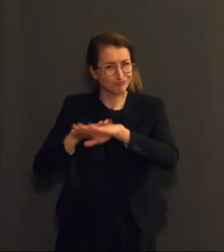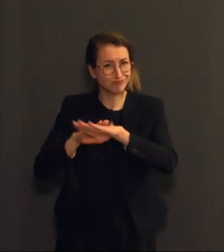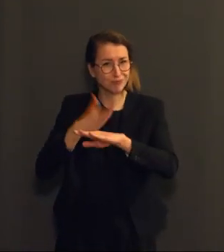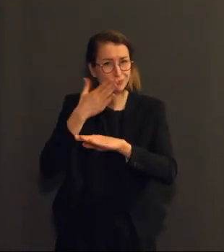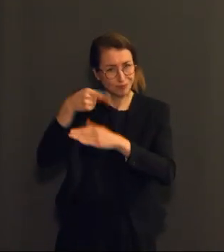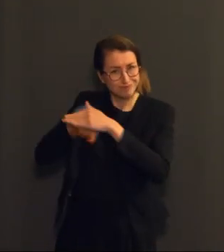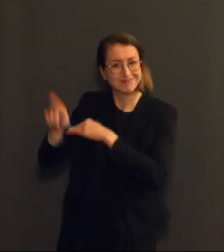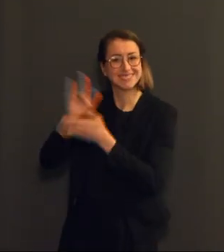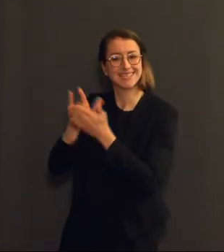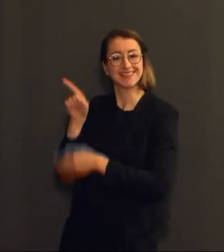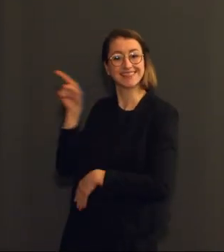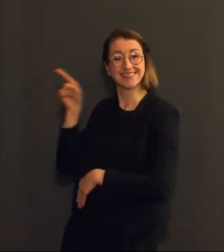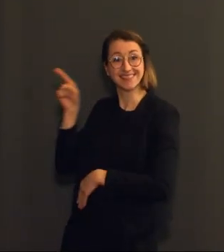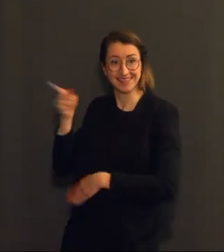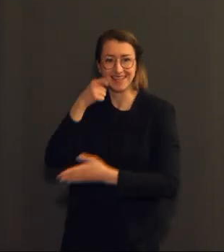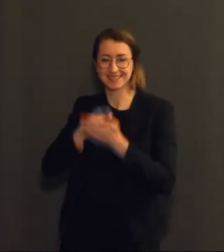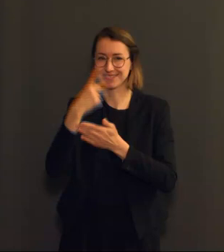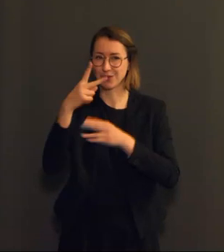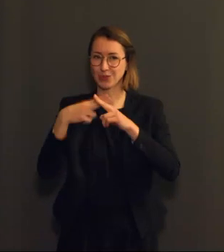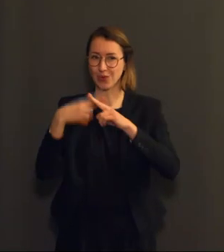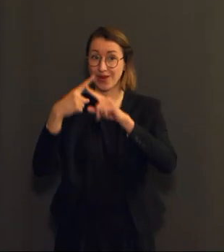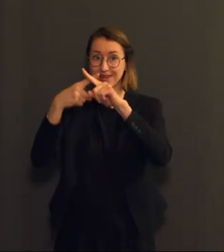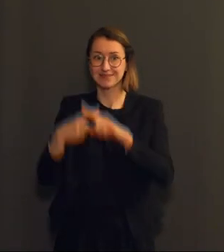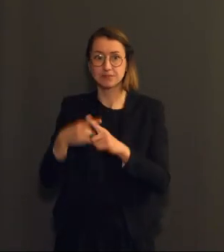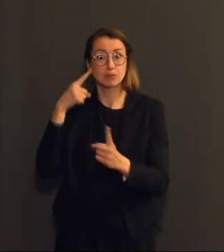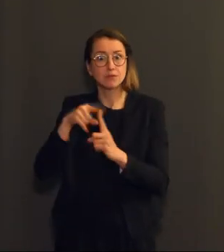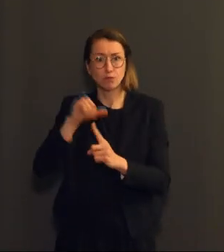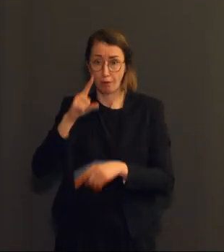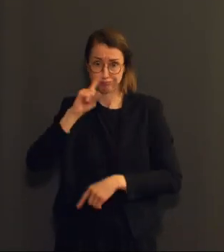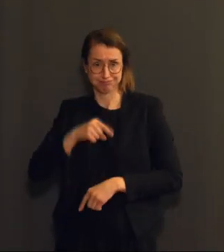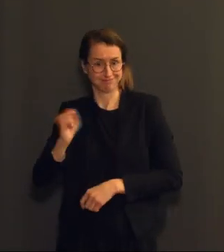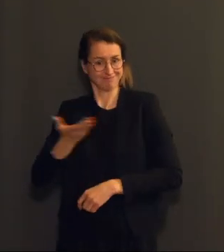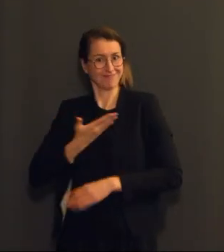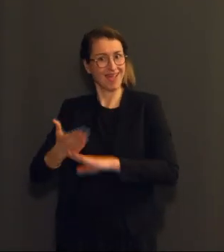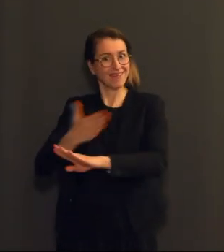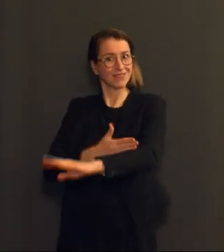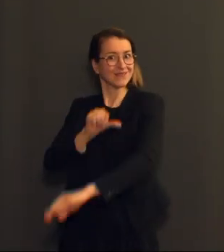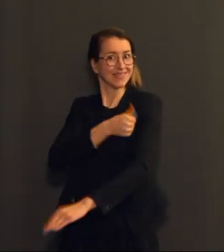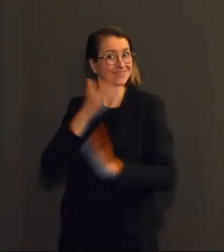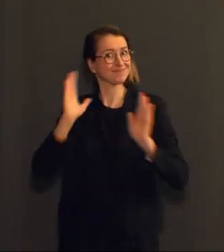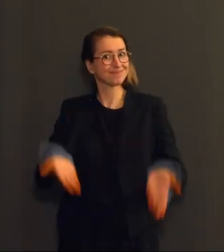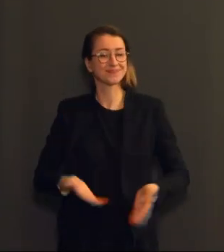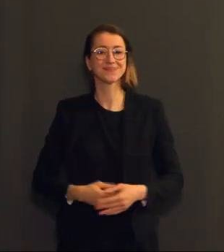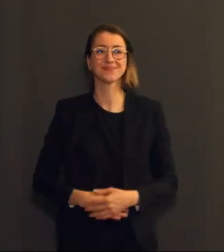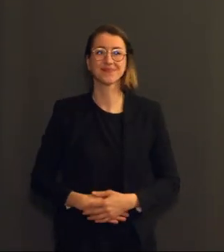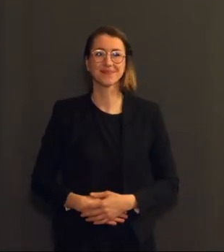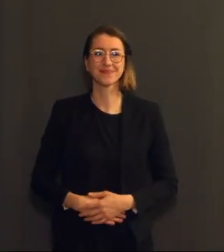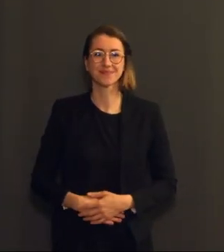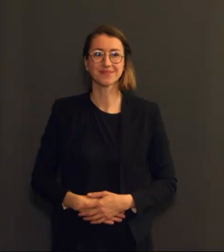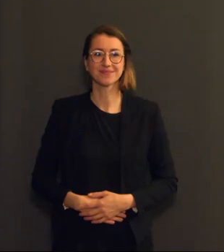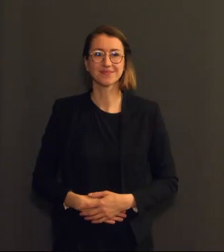afin de vous faire vacciner rapidement. La vaccination des citoyens de notre